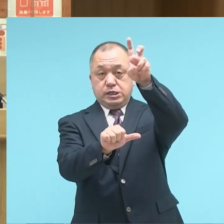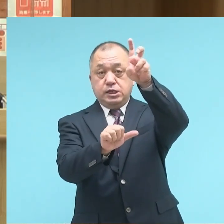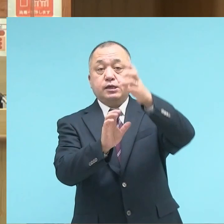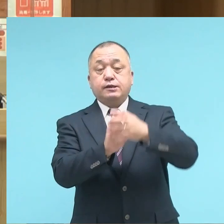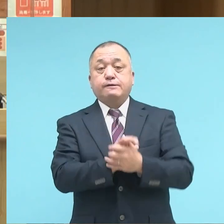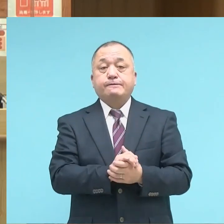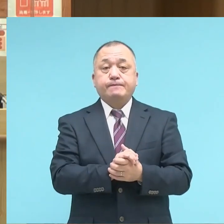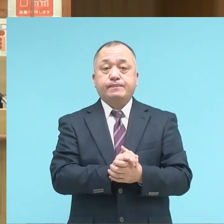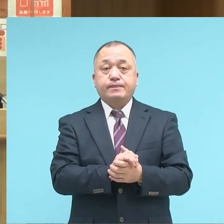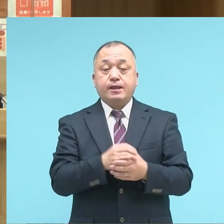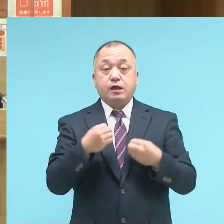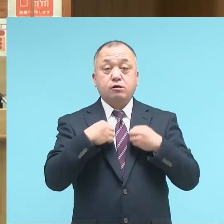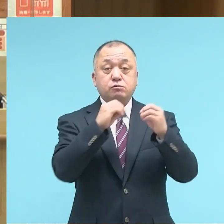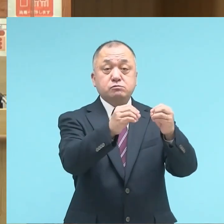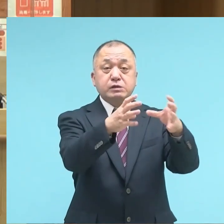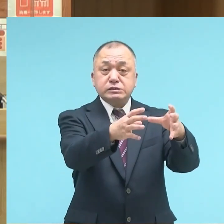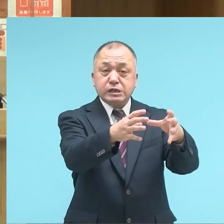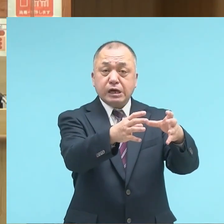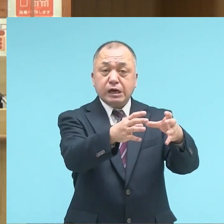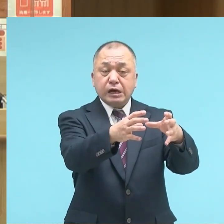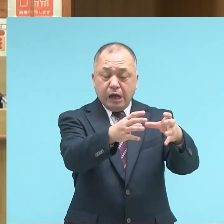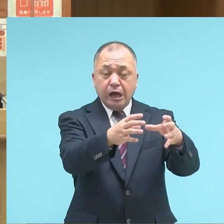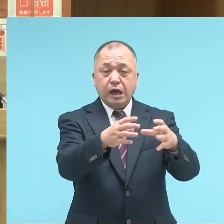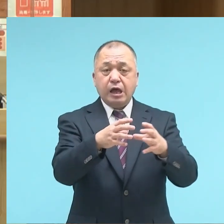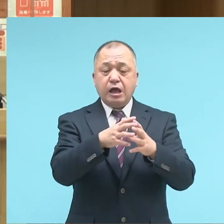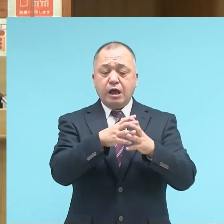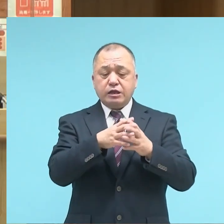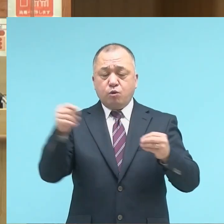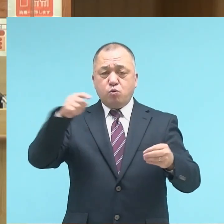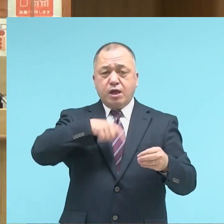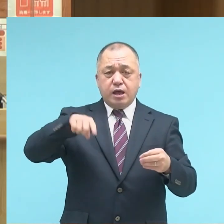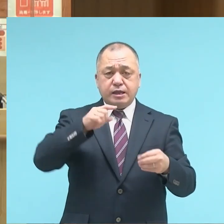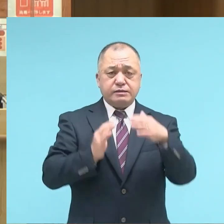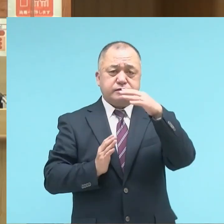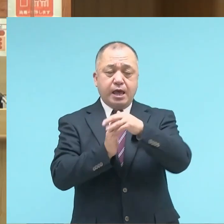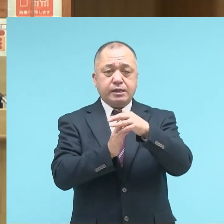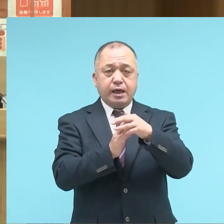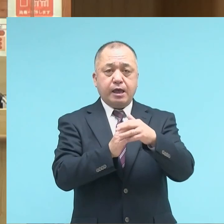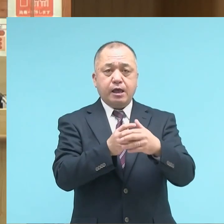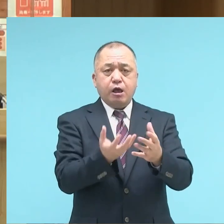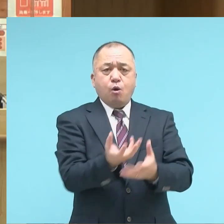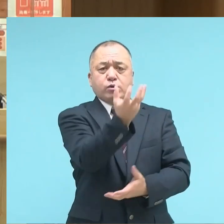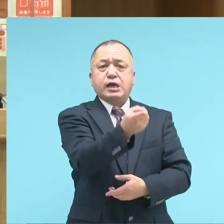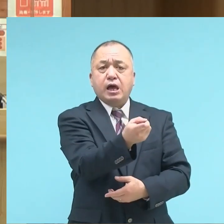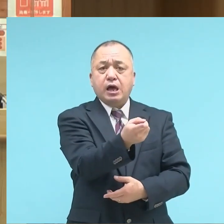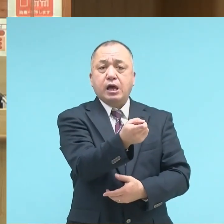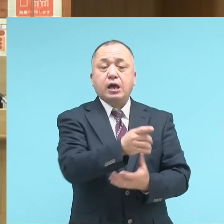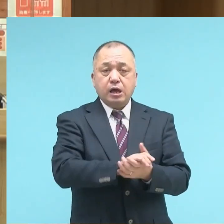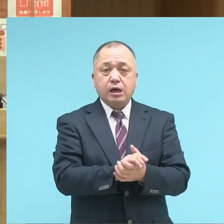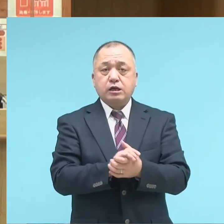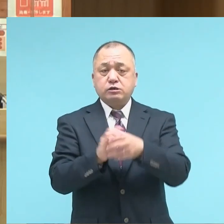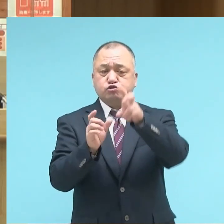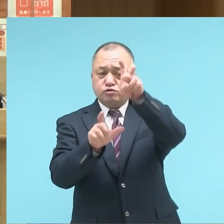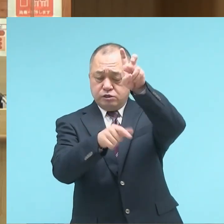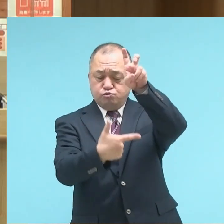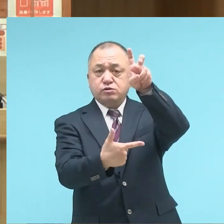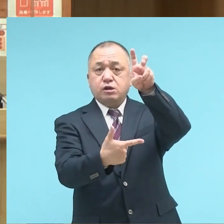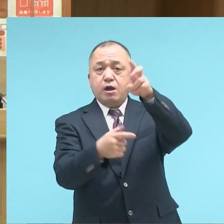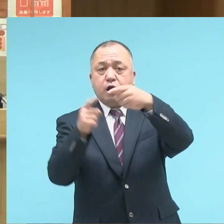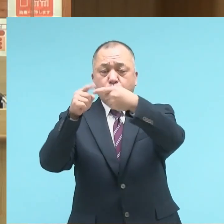クラスターが国内最大規模ということでなりましたし、6日にはですね、厚生労働省